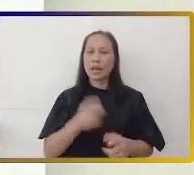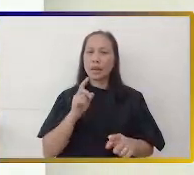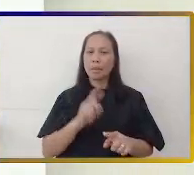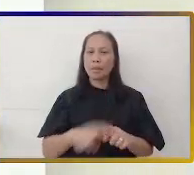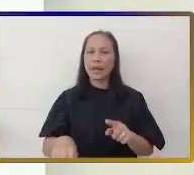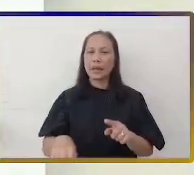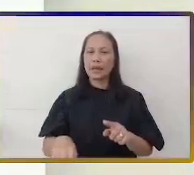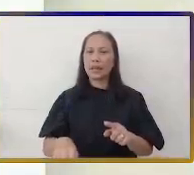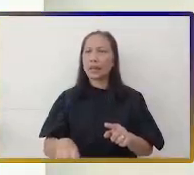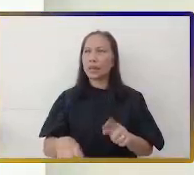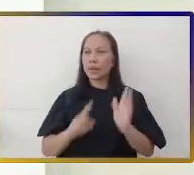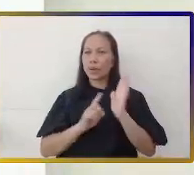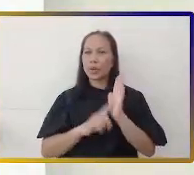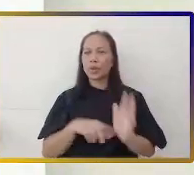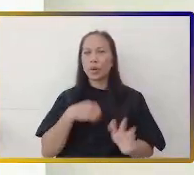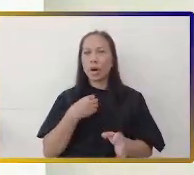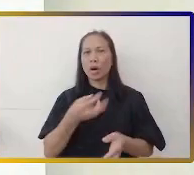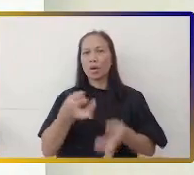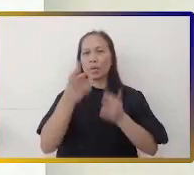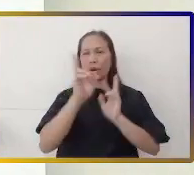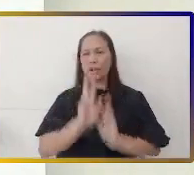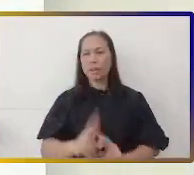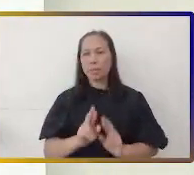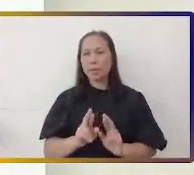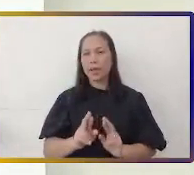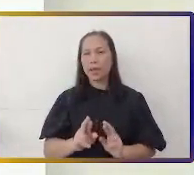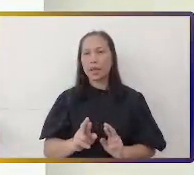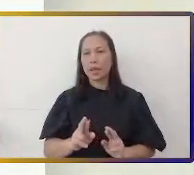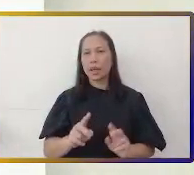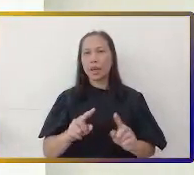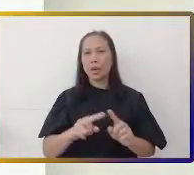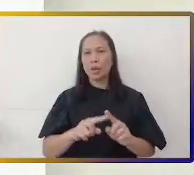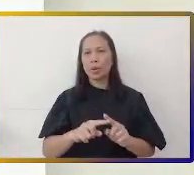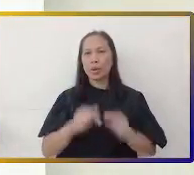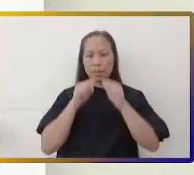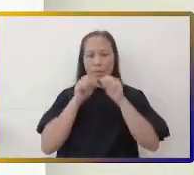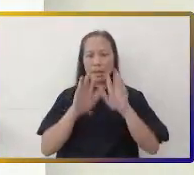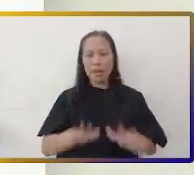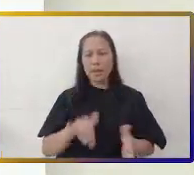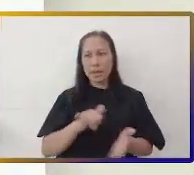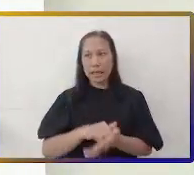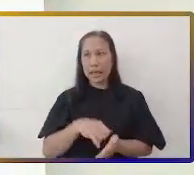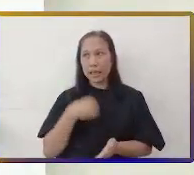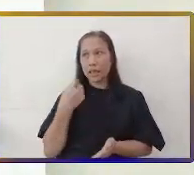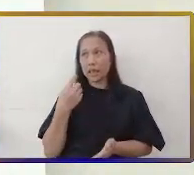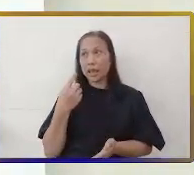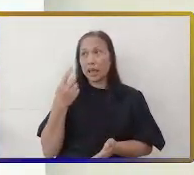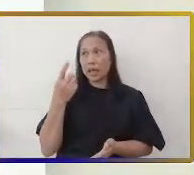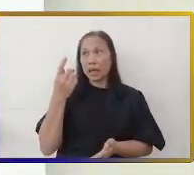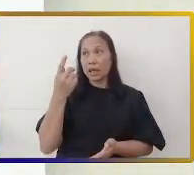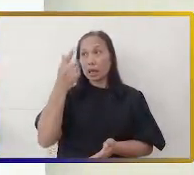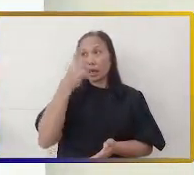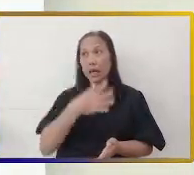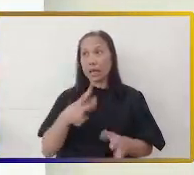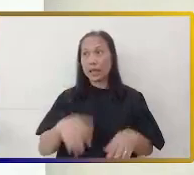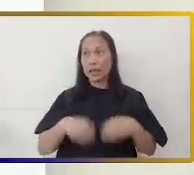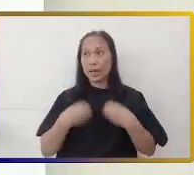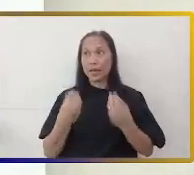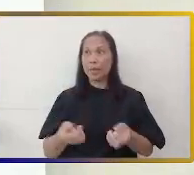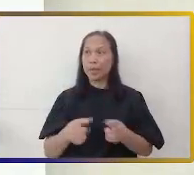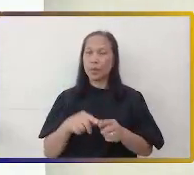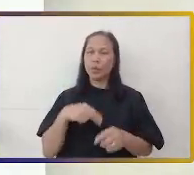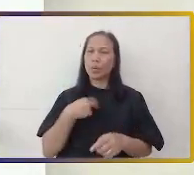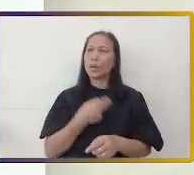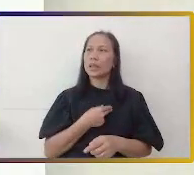natin sa blessing na binigay niya sa atin dahil sa yun yung binigay natin yung maliit ko